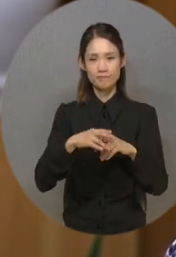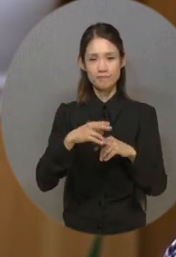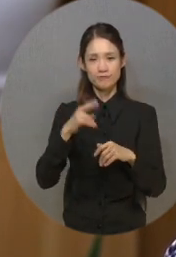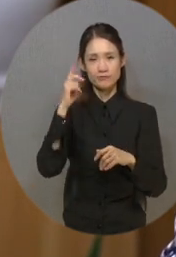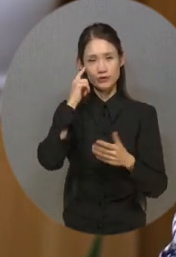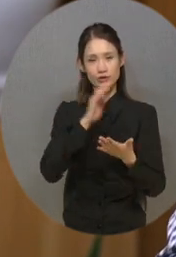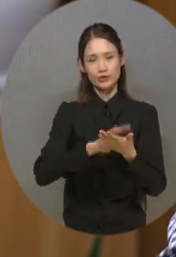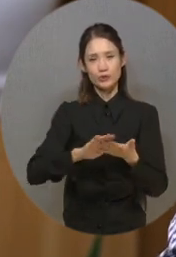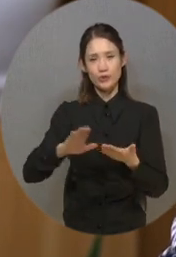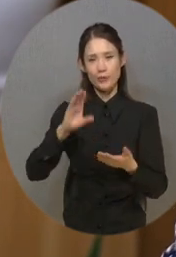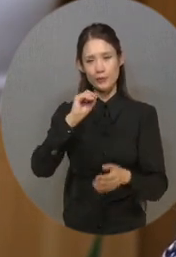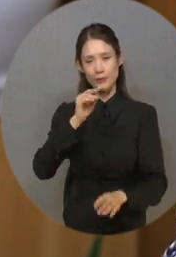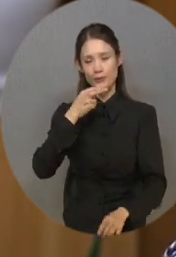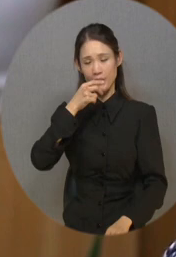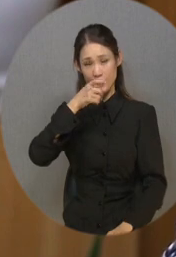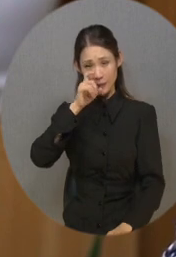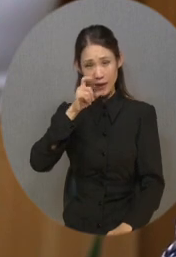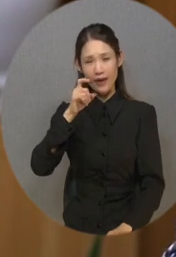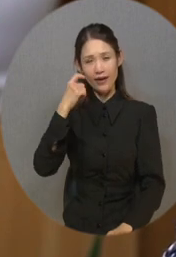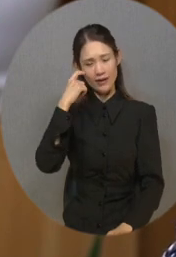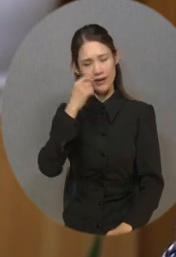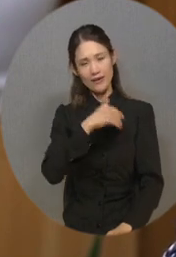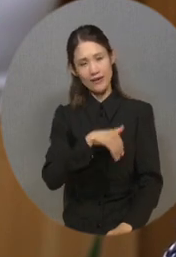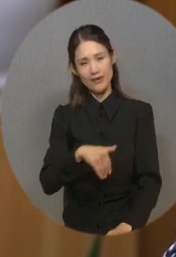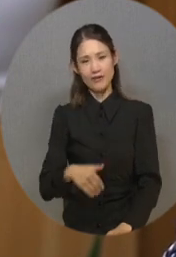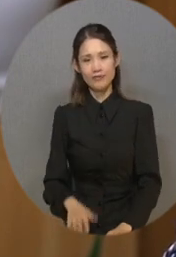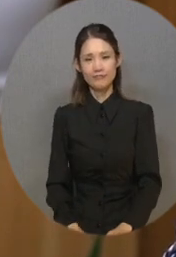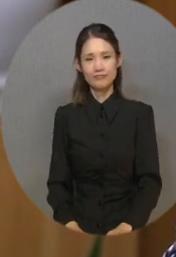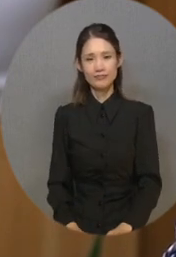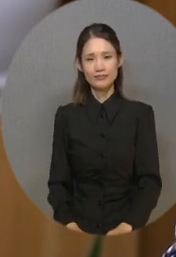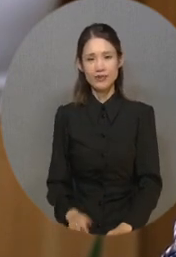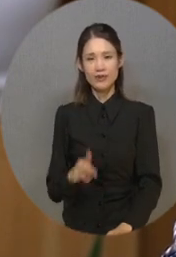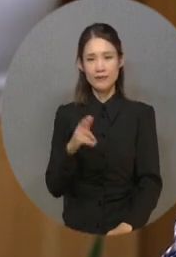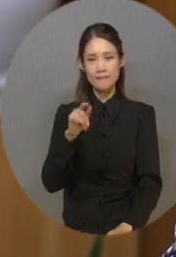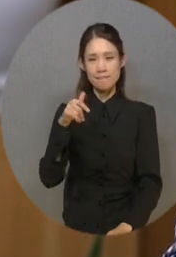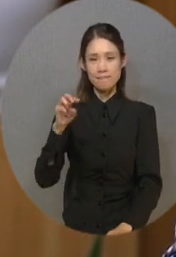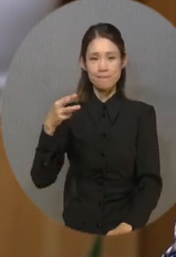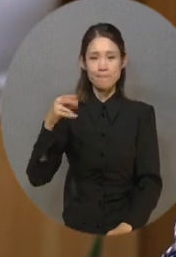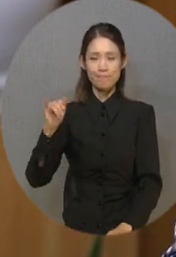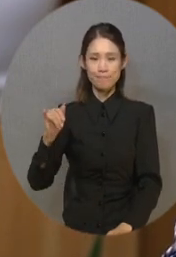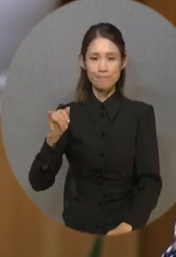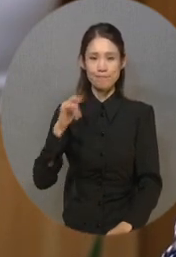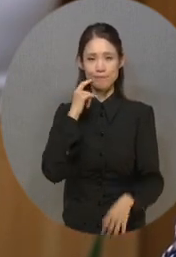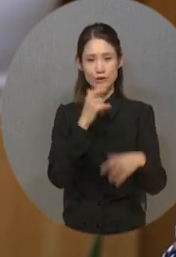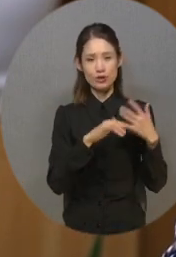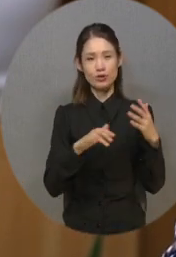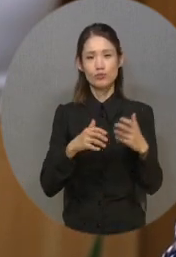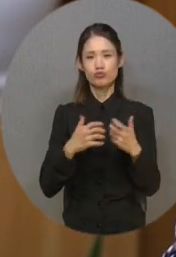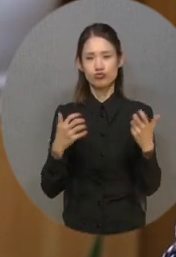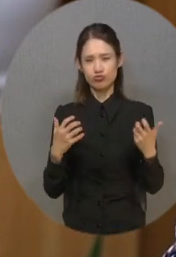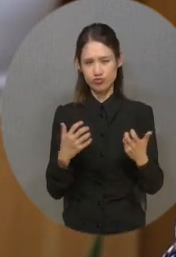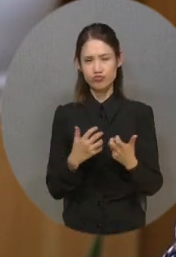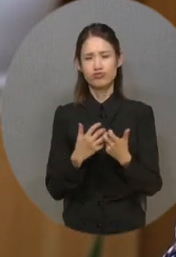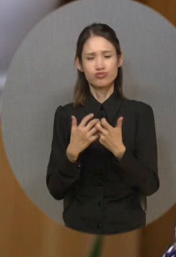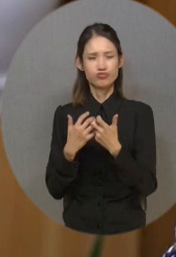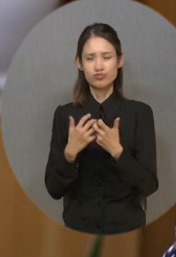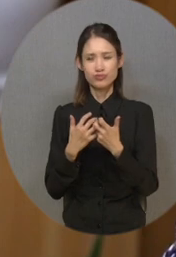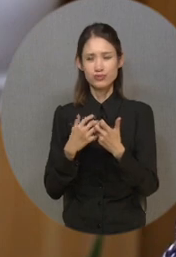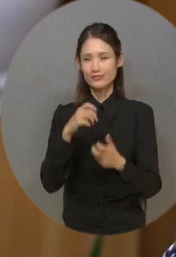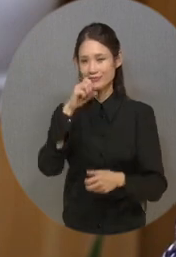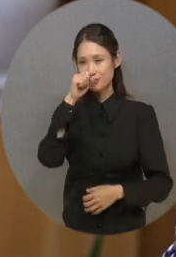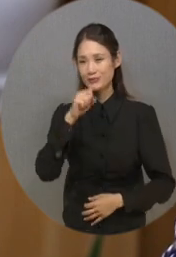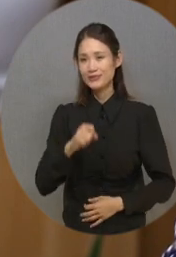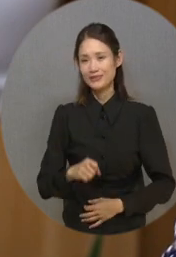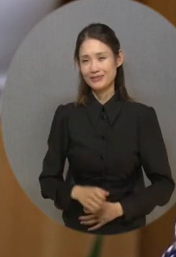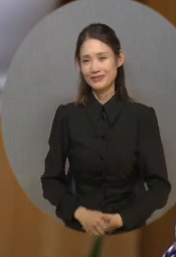쫙. 먹거리도 또 많이. 해운대 자갈치, 네. 뭐 해산물 풍부하죠. 네, 네, 네, 네, 네. 없는 게 없습니다. 네, 그냥